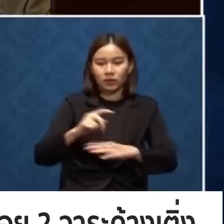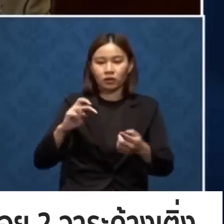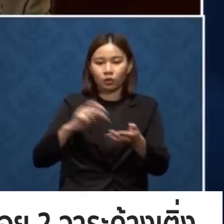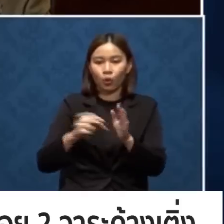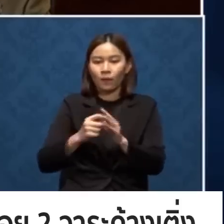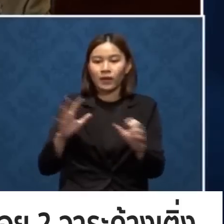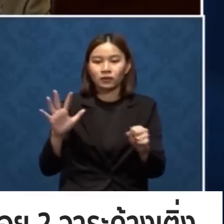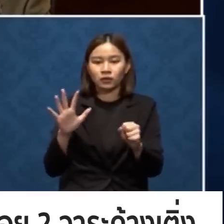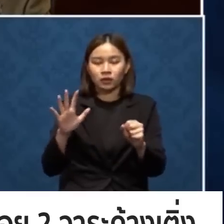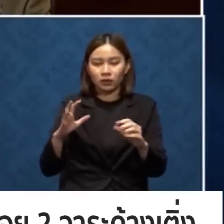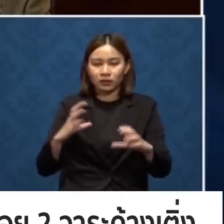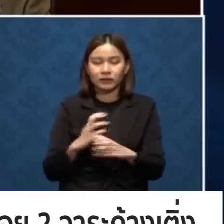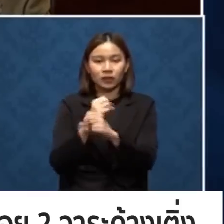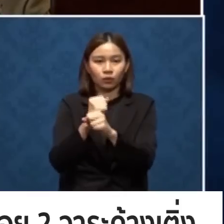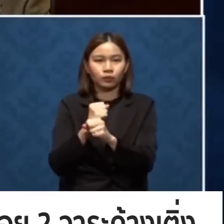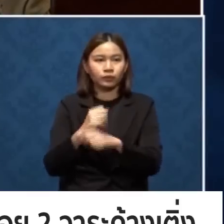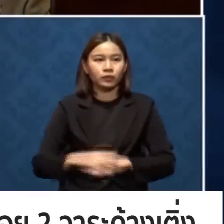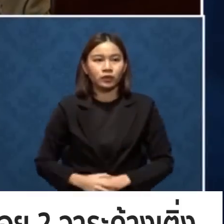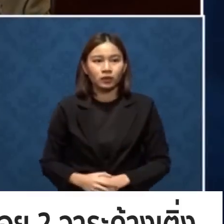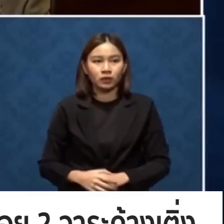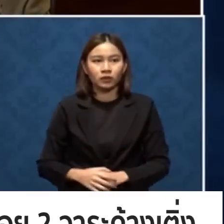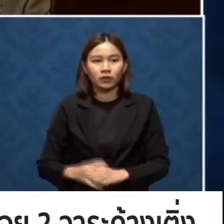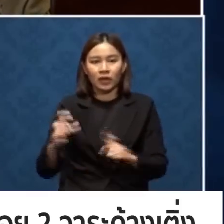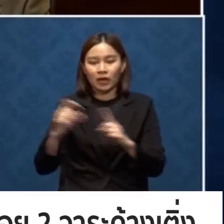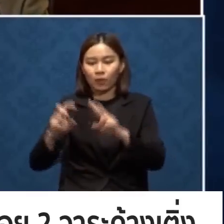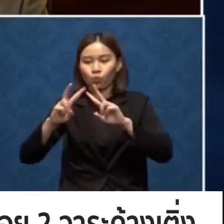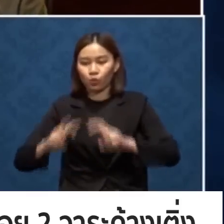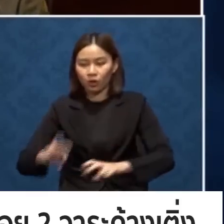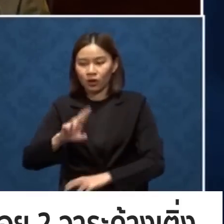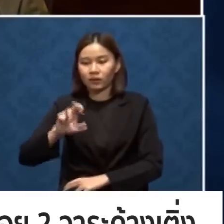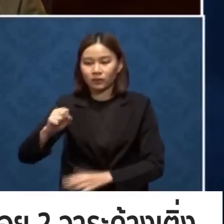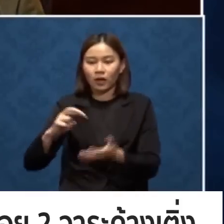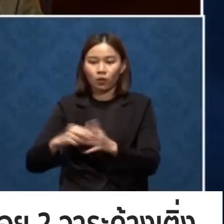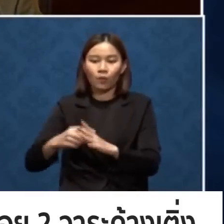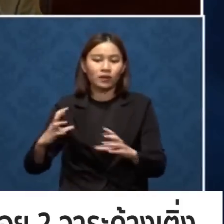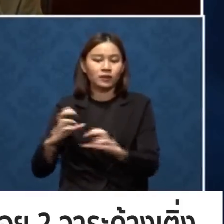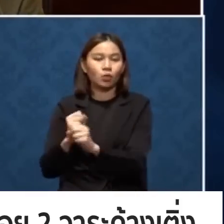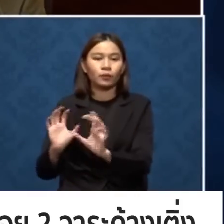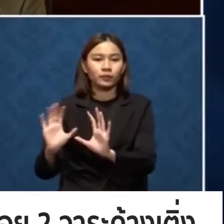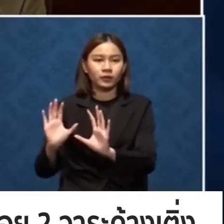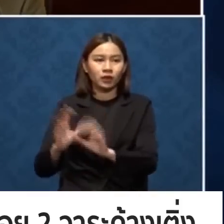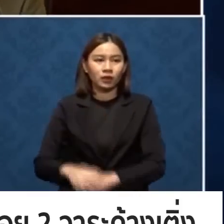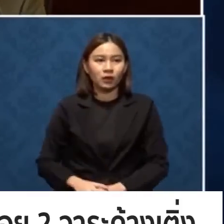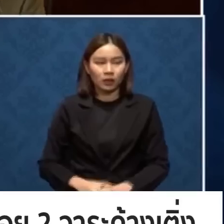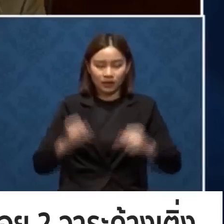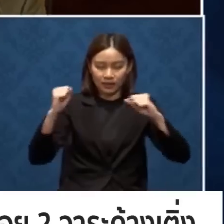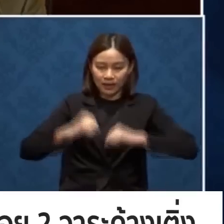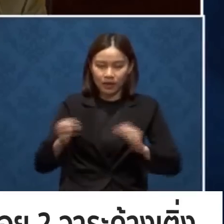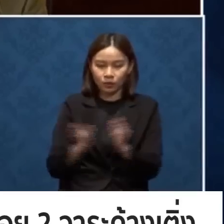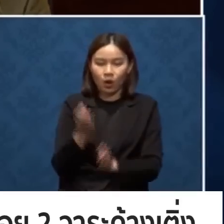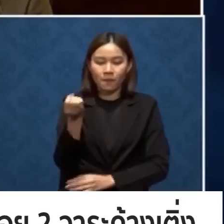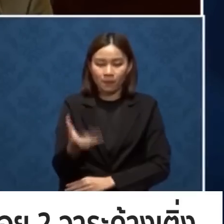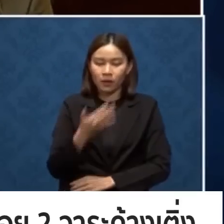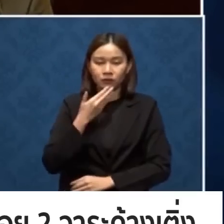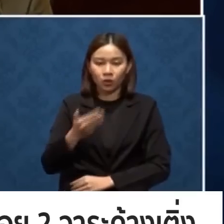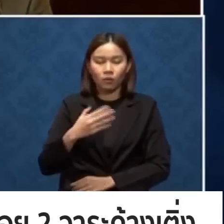พอเหวี่ยงเลยฮะแต่ว่าอาจารย์ชูศักดิ์ก็สอนกฎหมายอาจารย์วันนอก็เคยสอนกฎหมายอิสลามนะฮะที่มหาวิทยาลัยรามคำแหงนะฮะเคย